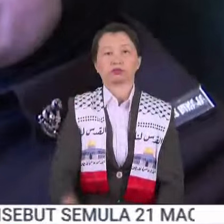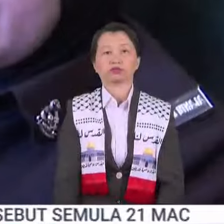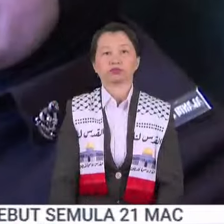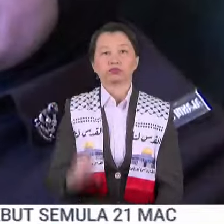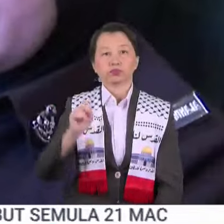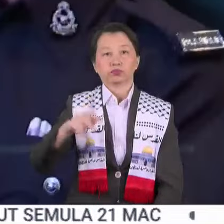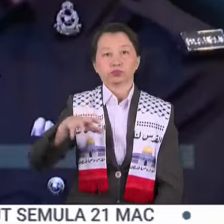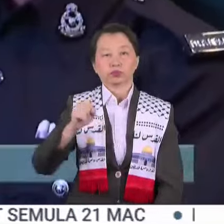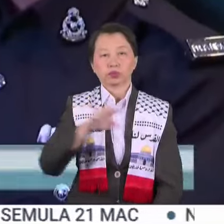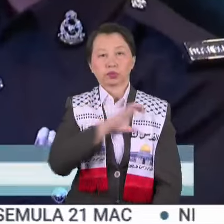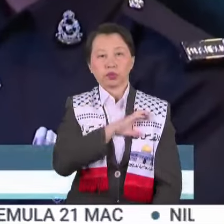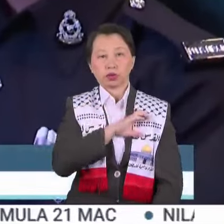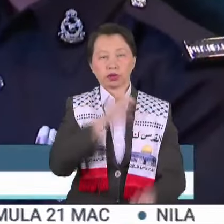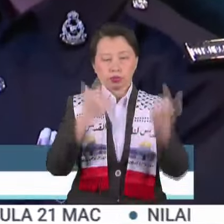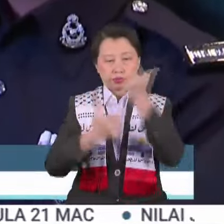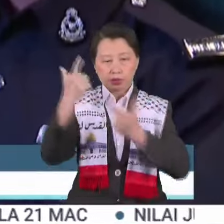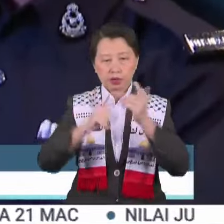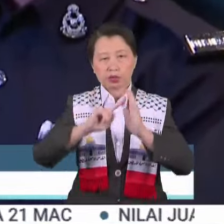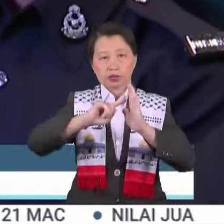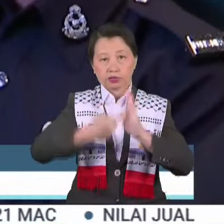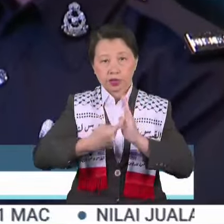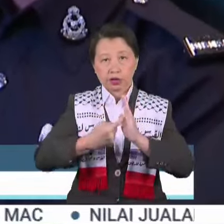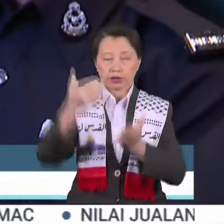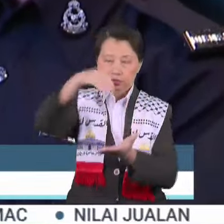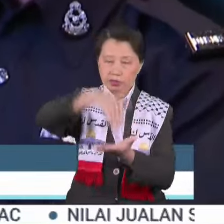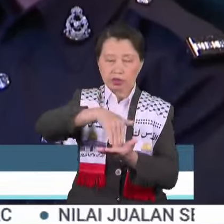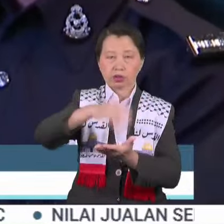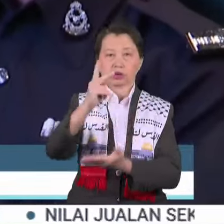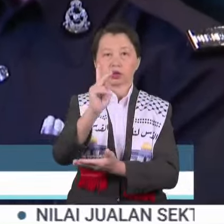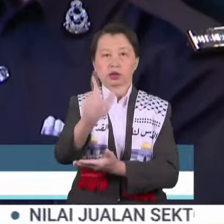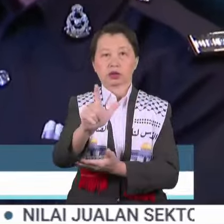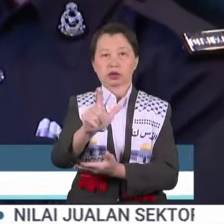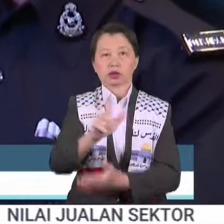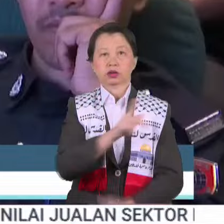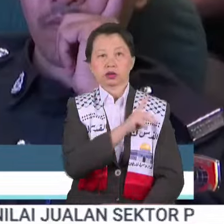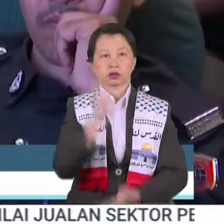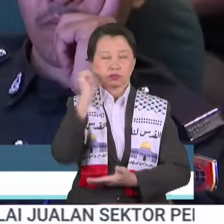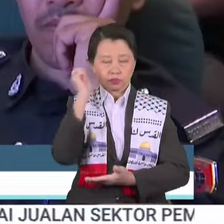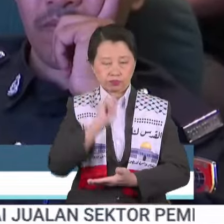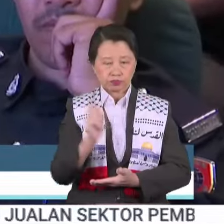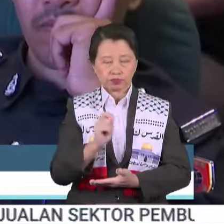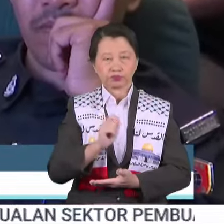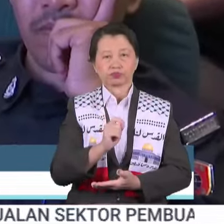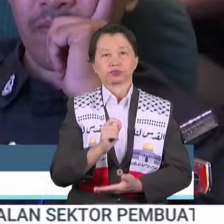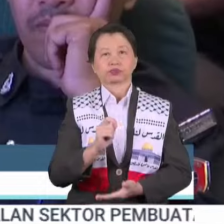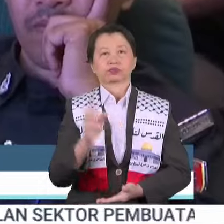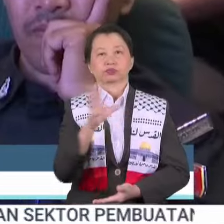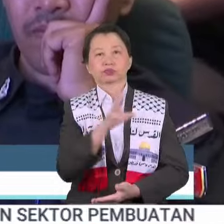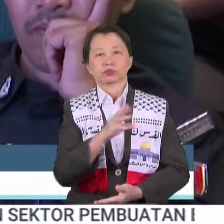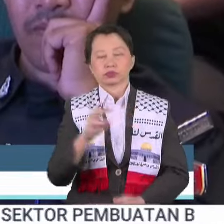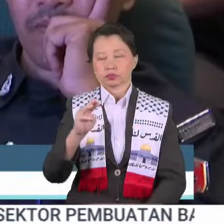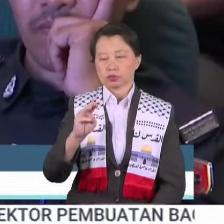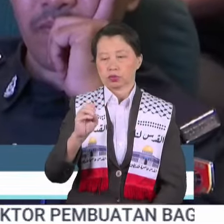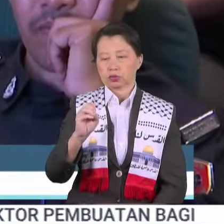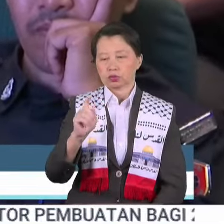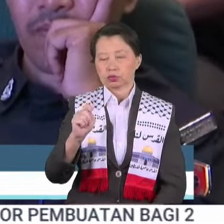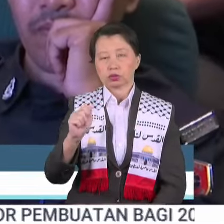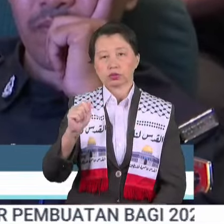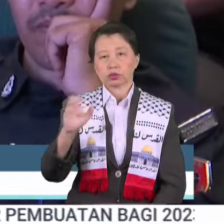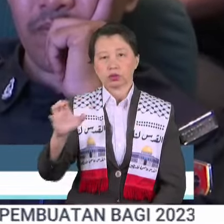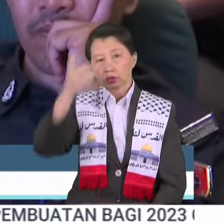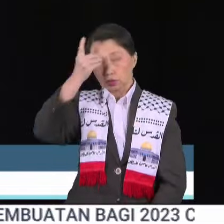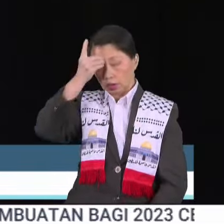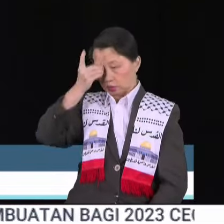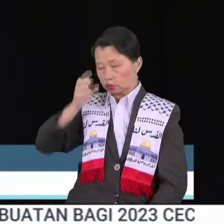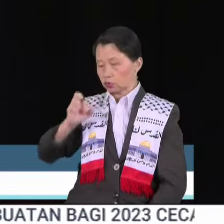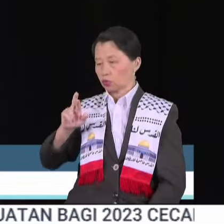Operasi polis pelancong diaktifkan semula di Ibu Negara. Jelas Ketua Setiausaha Kementerian Pelancongan Seni dan Budaya MOTEC, Datuk Roslan